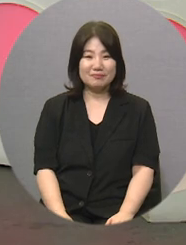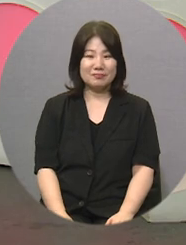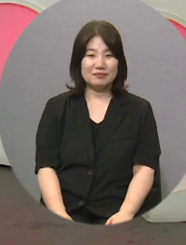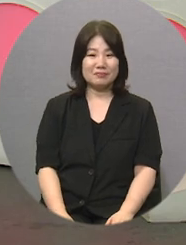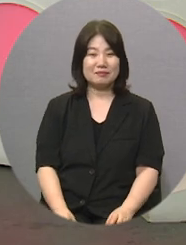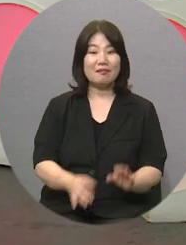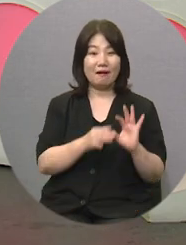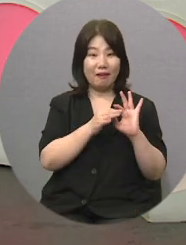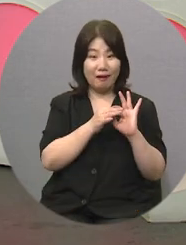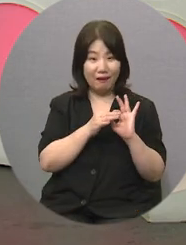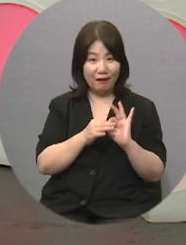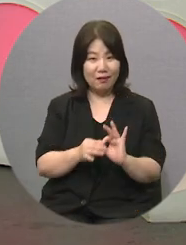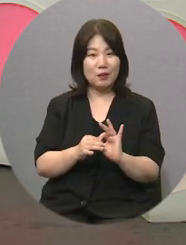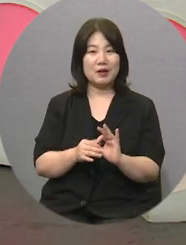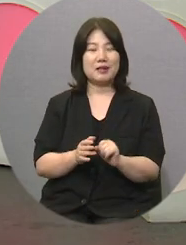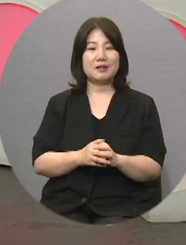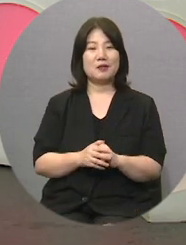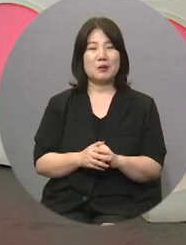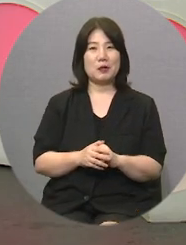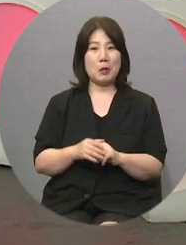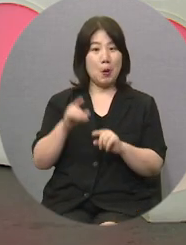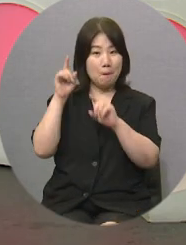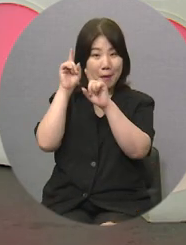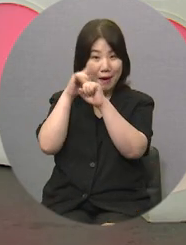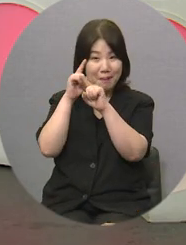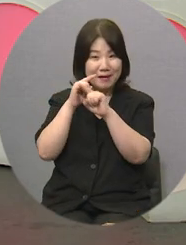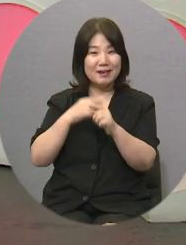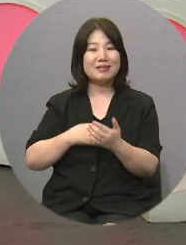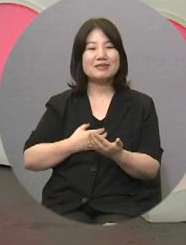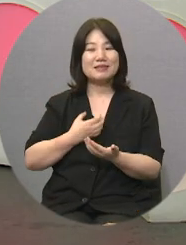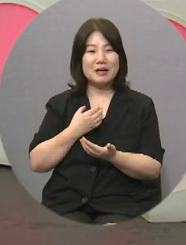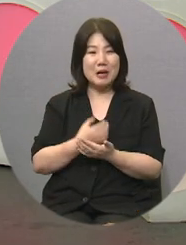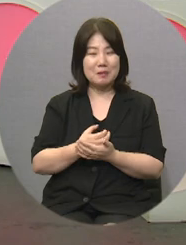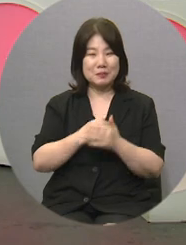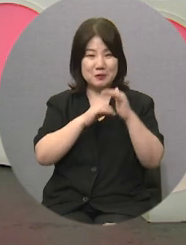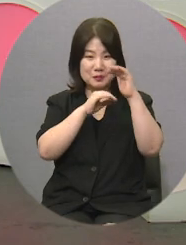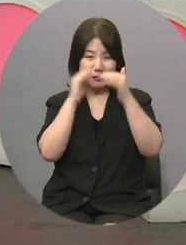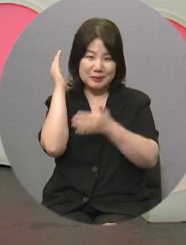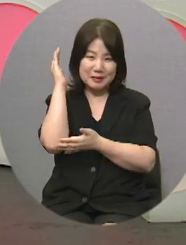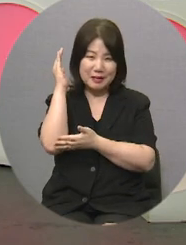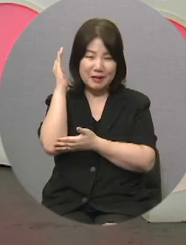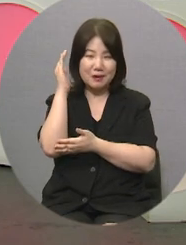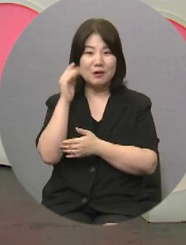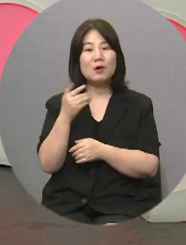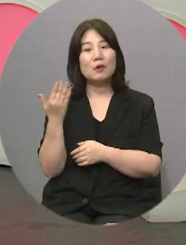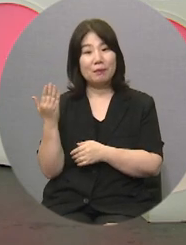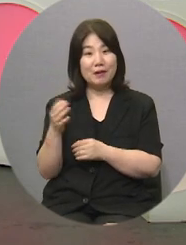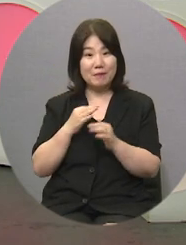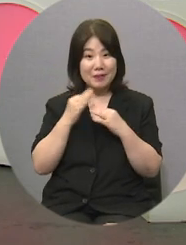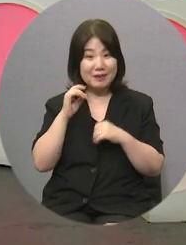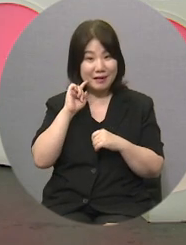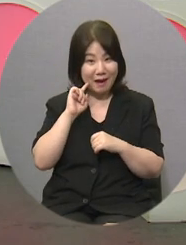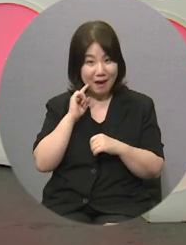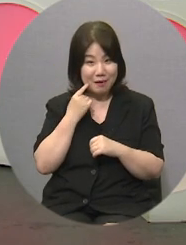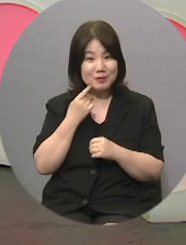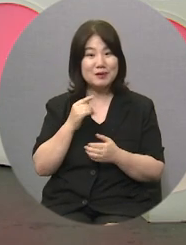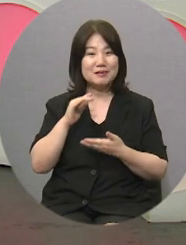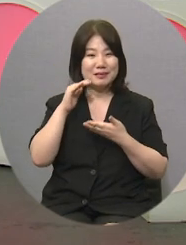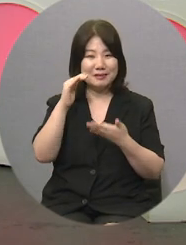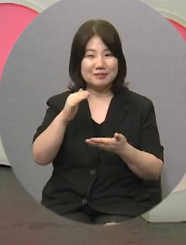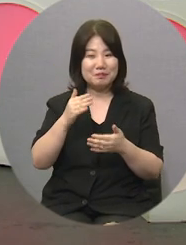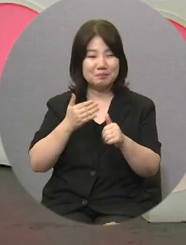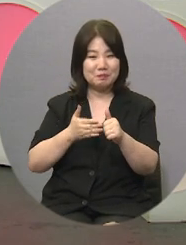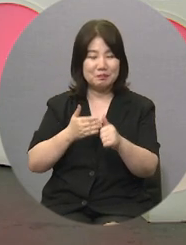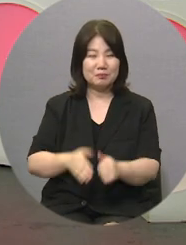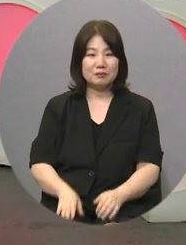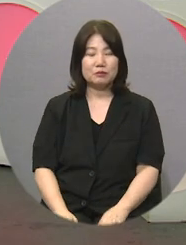좋습니다. 이어서 우리가 또 그날 감동 사연을 또 읽어주는 시간인데 오늘 노수연 씨가 네. 한번 멋진 또 목소리, 예쁜 목소리로 감동